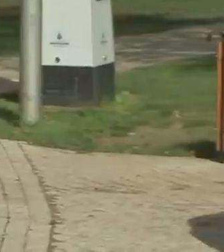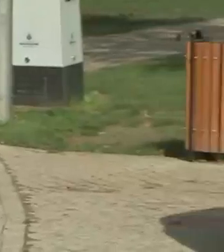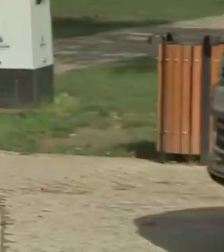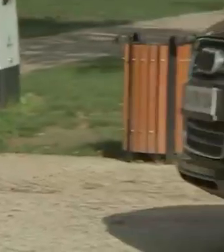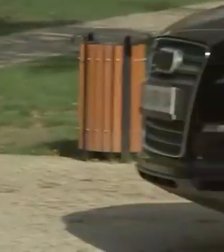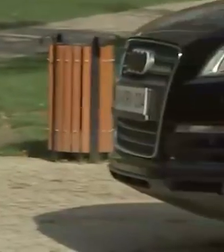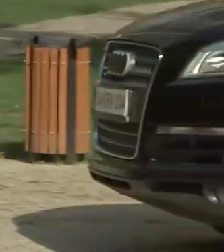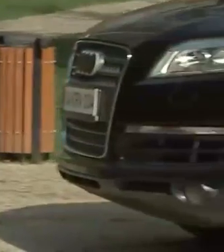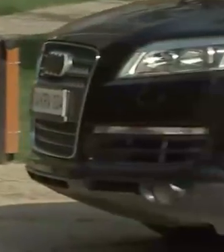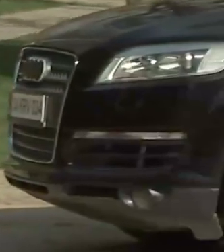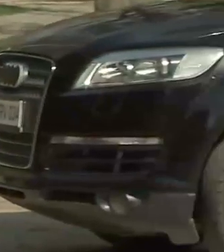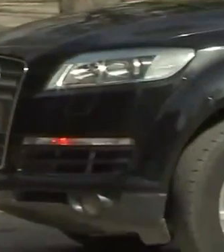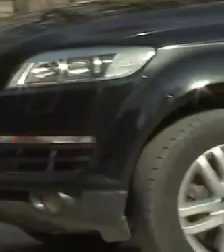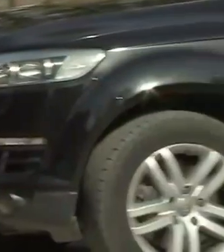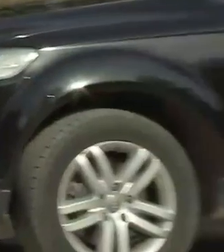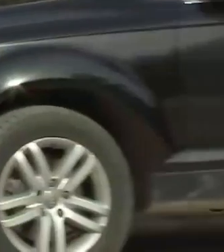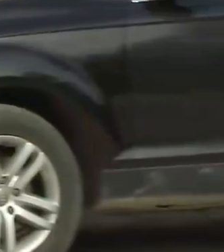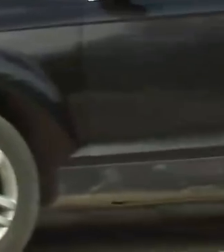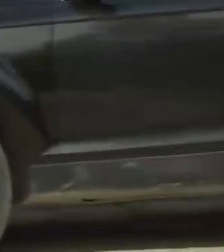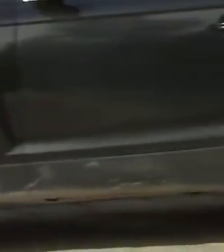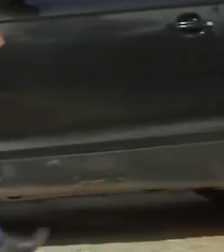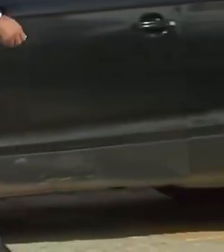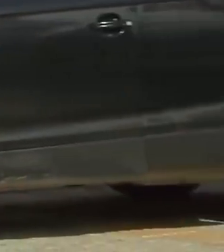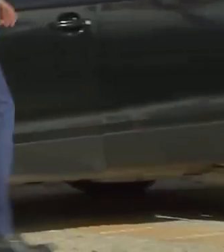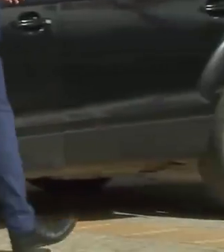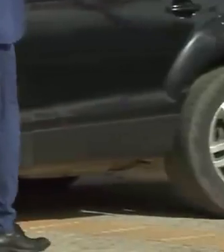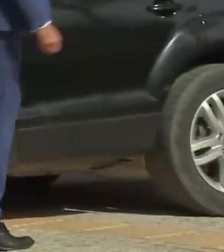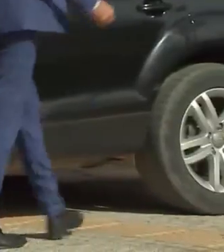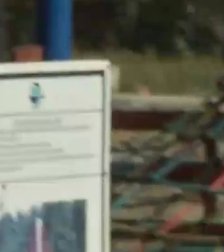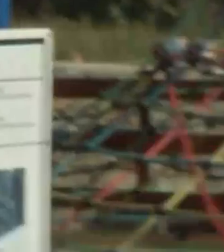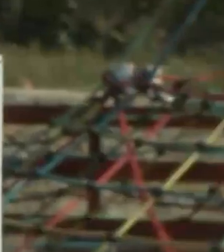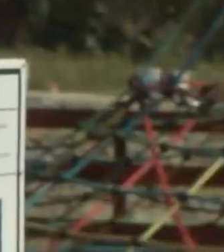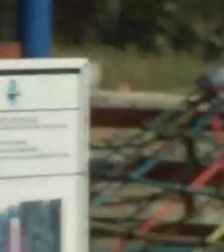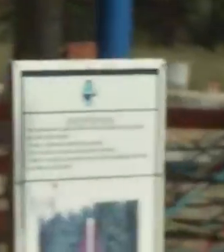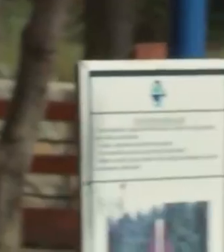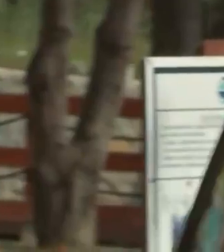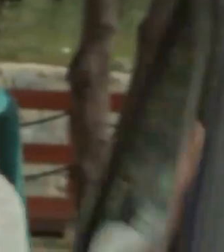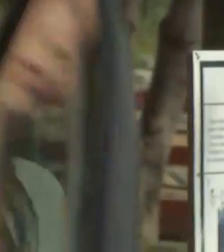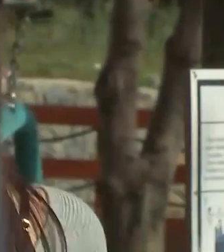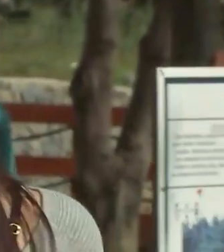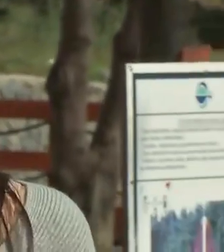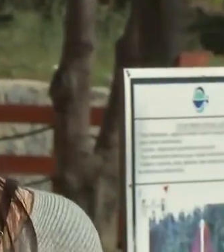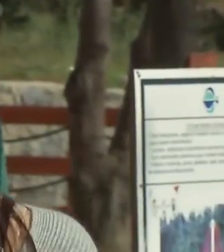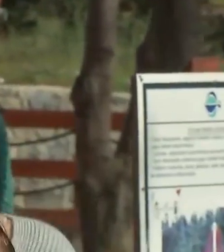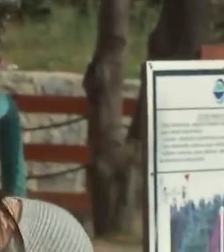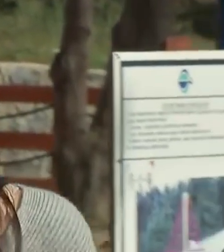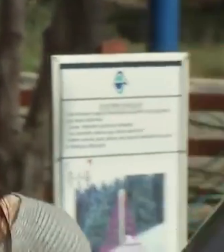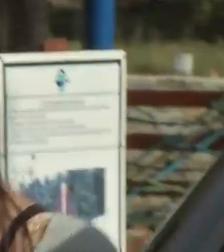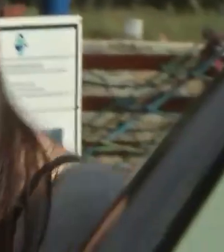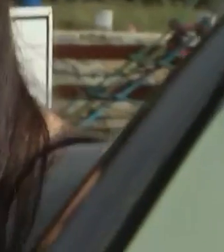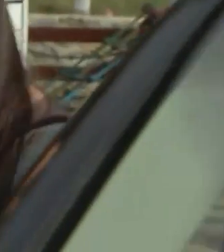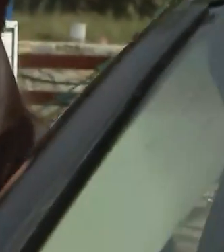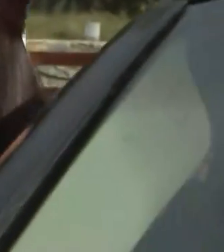Zehra gösterdiği yöne ilerliyor. Marka bantlanıp saklanmış ancak altındaki iç içe halkalar belli oluyor. Zehra